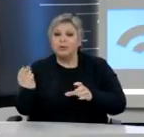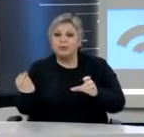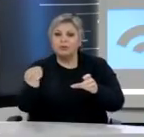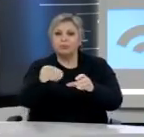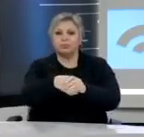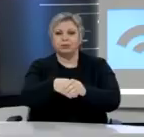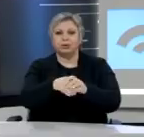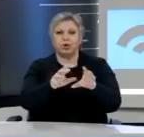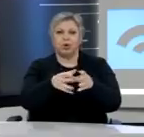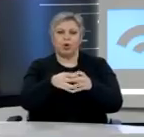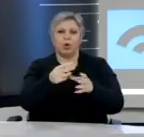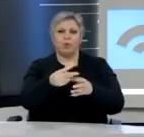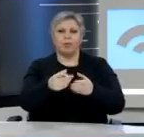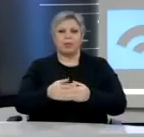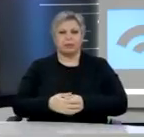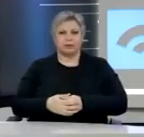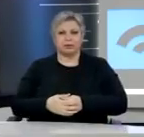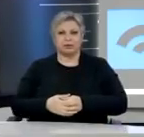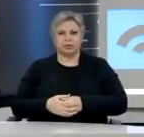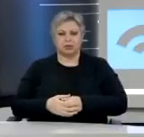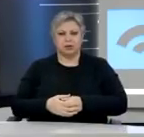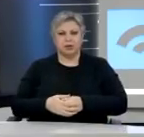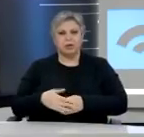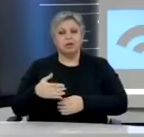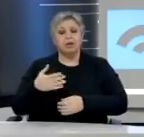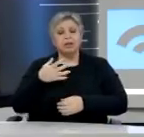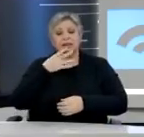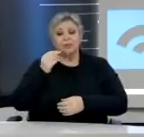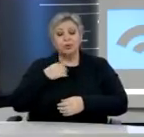Θα σας παρακαλούσα λοιπόν, επειδή σε αυτόν τον τόπο δεν είμαστε χθεσινοί.